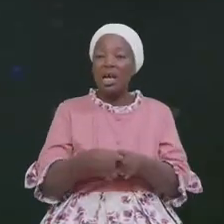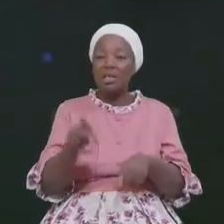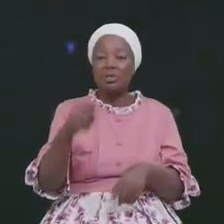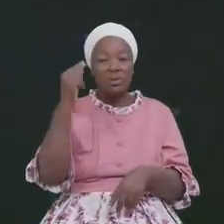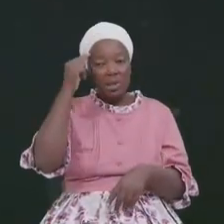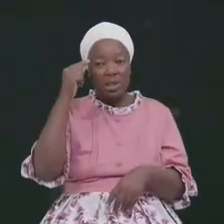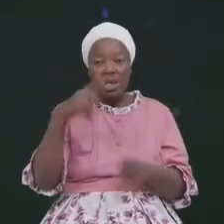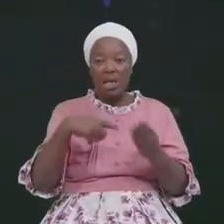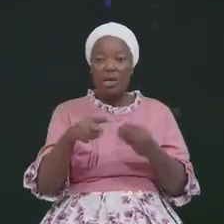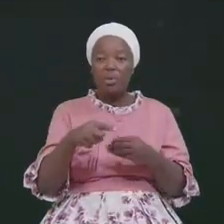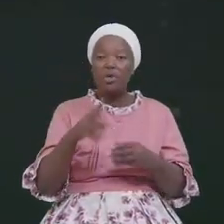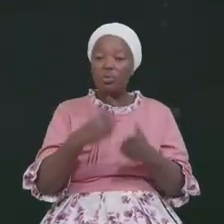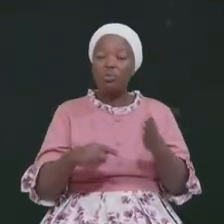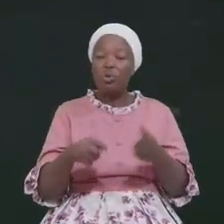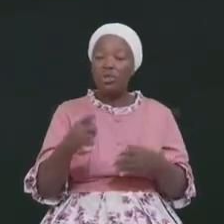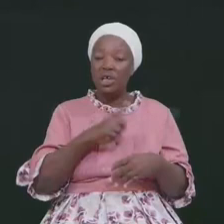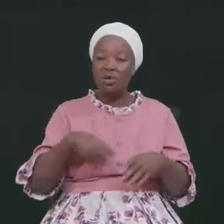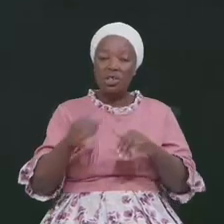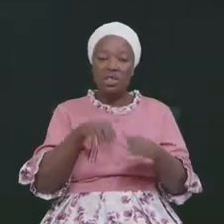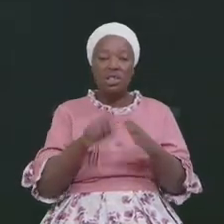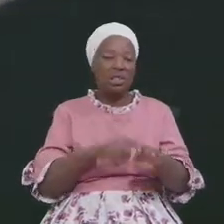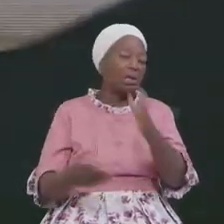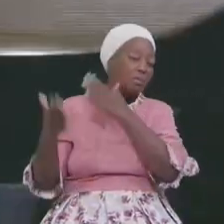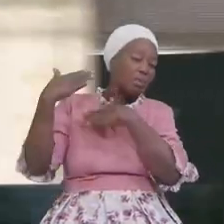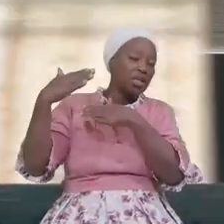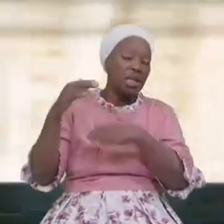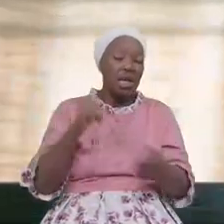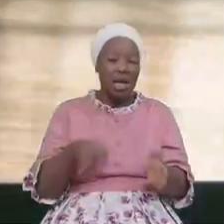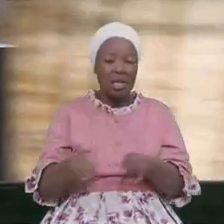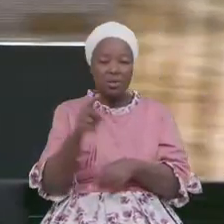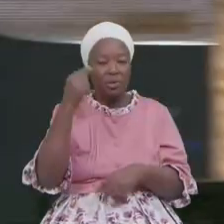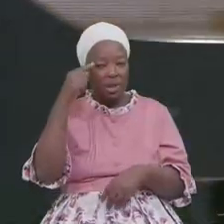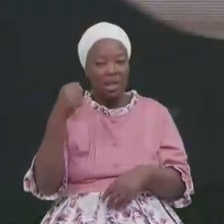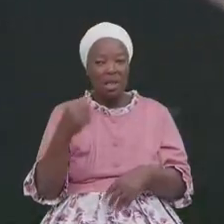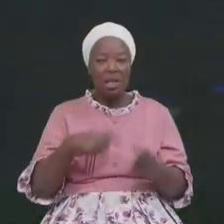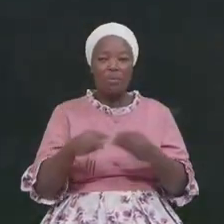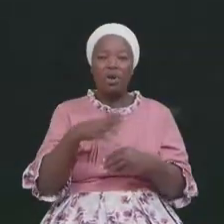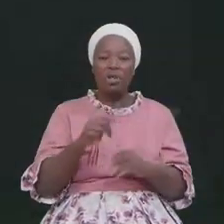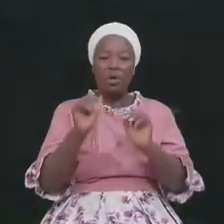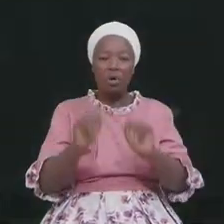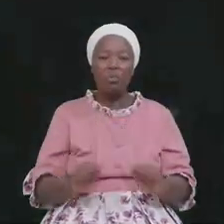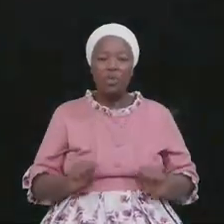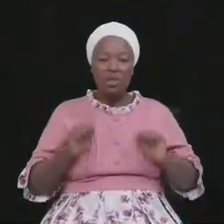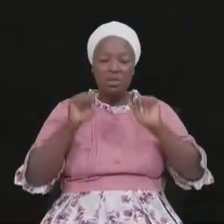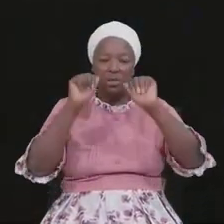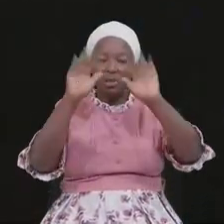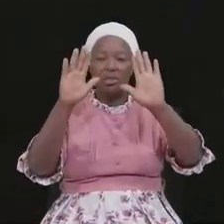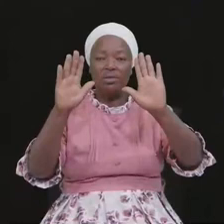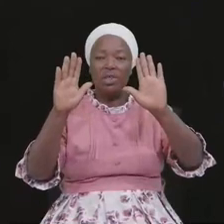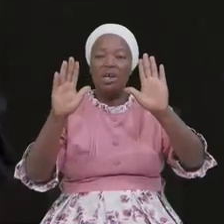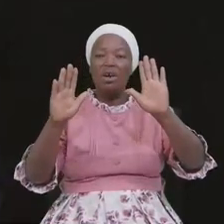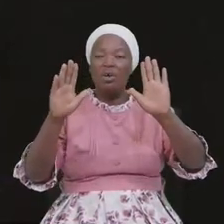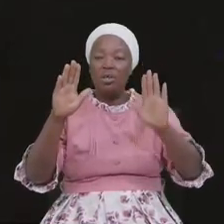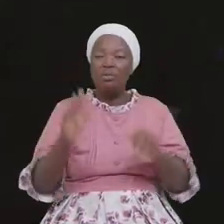ce qu'il a fait par le passé, quand nous pensons à l'engagement, à la consécration que